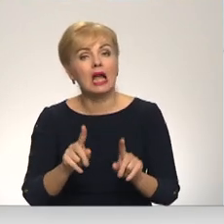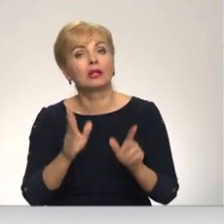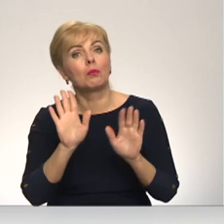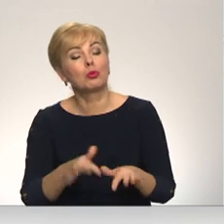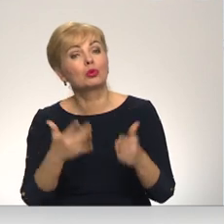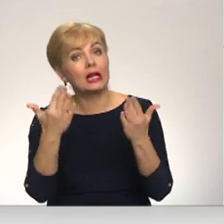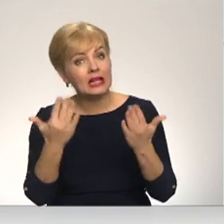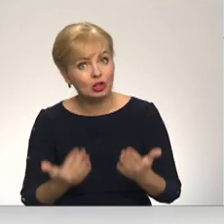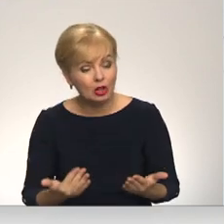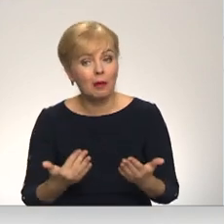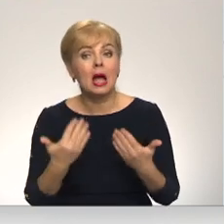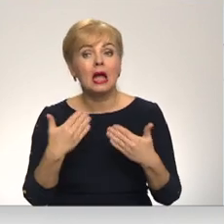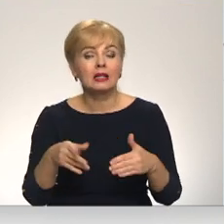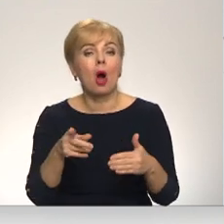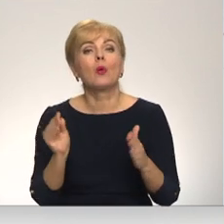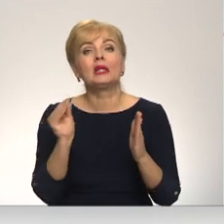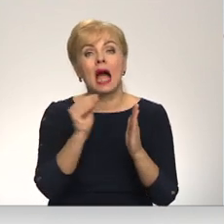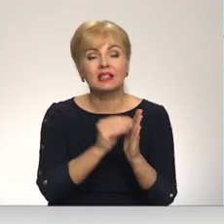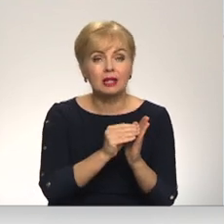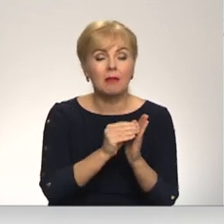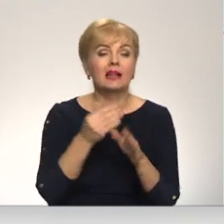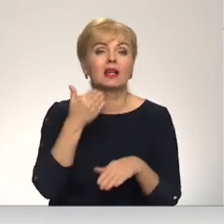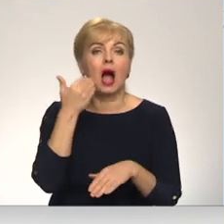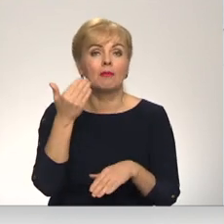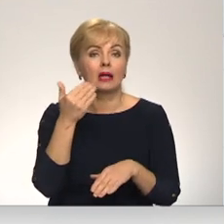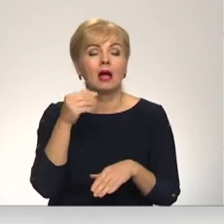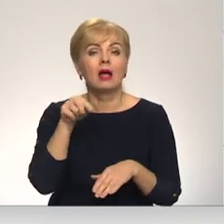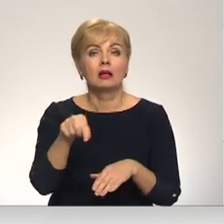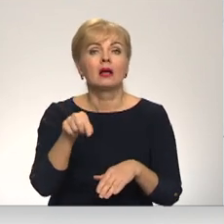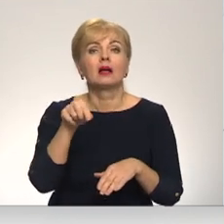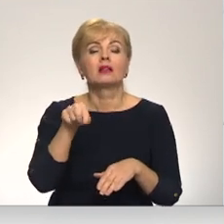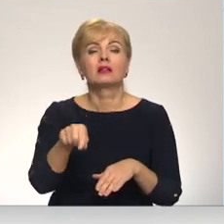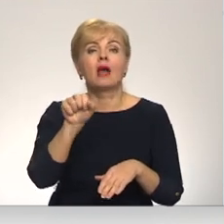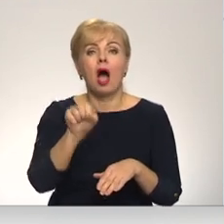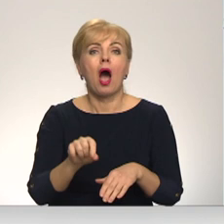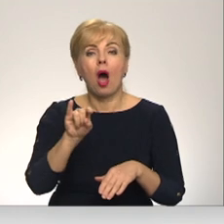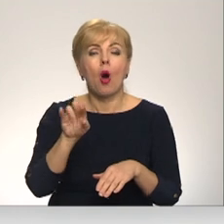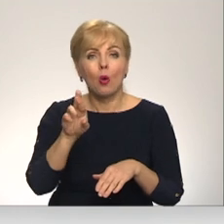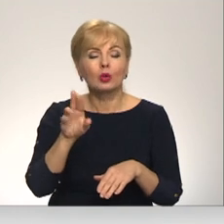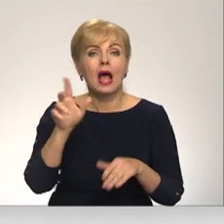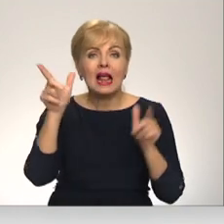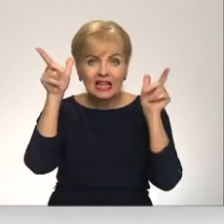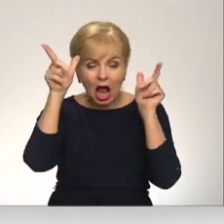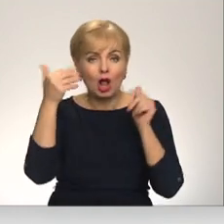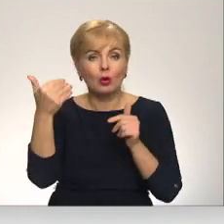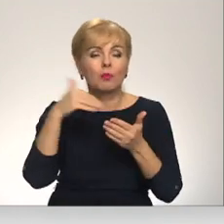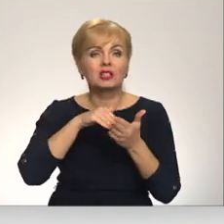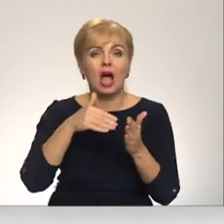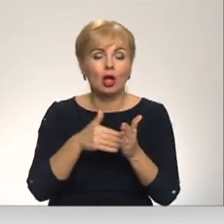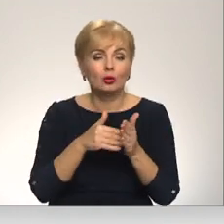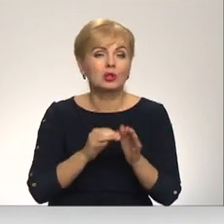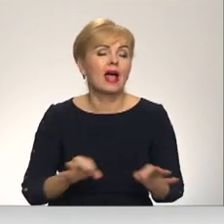tad ir jau tā kā iezīmējies, kamēr taurgovis būs lielopu statusā, tikmēr arī tur